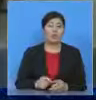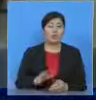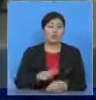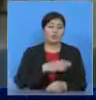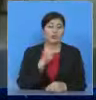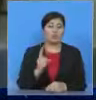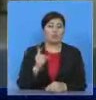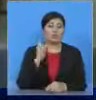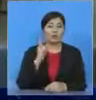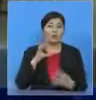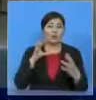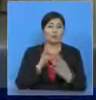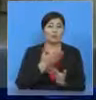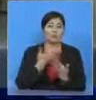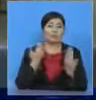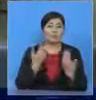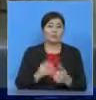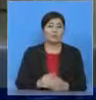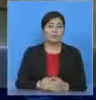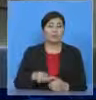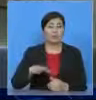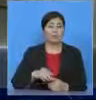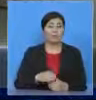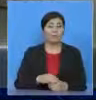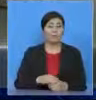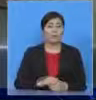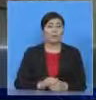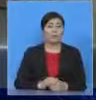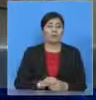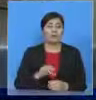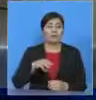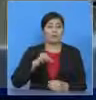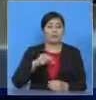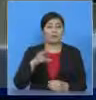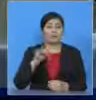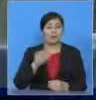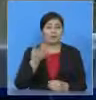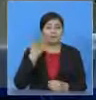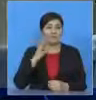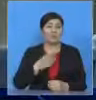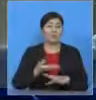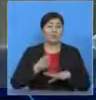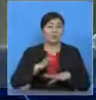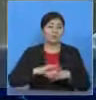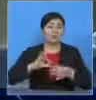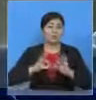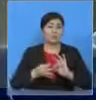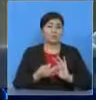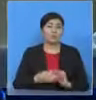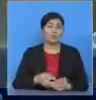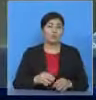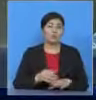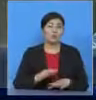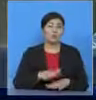сказать, ждем, и приходится уезжать на такси. Это, конечно, бьет по карману. Тяжело добираться вообще, мало маршрут,